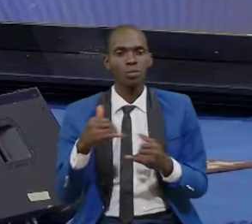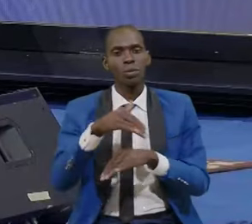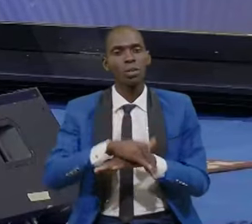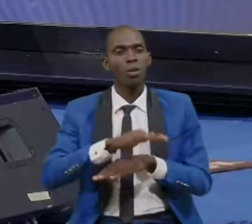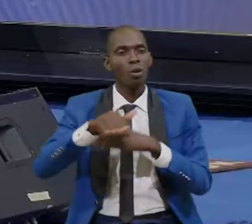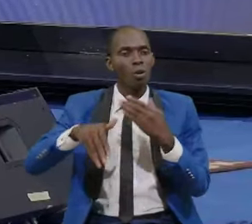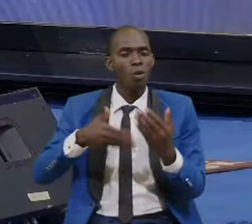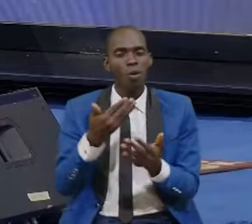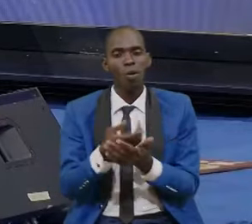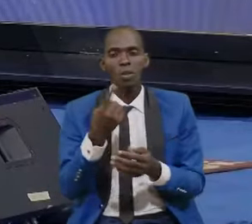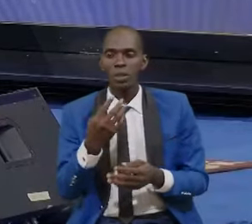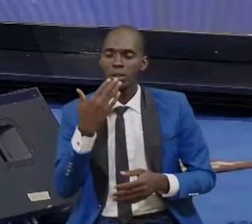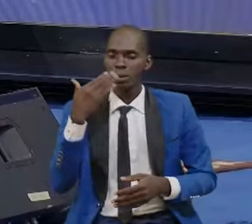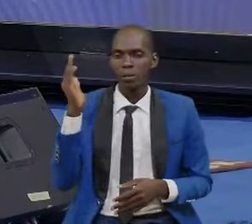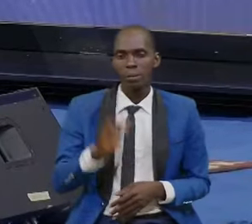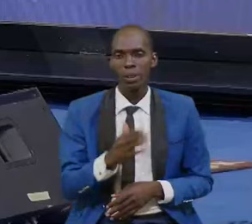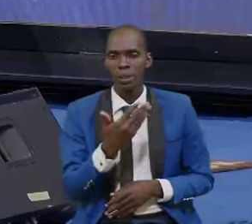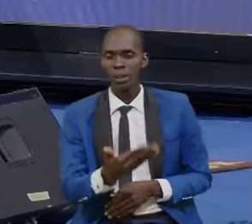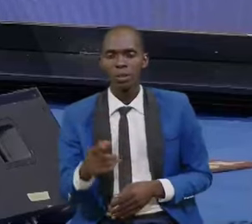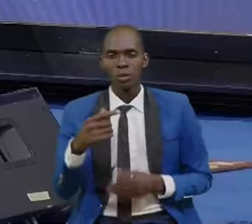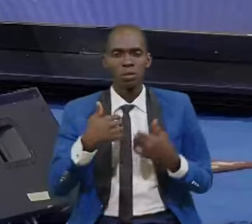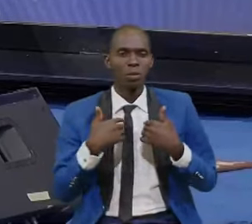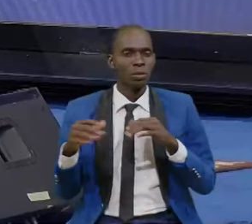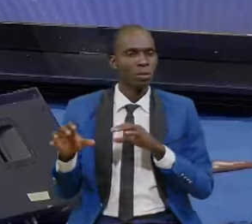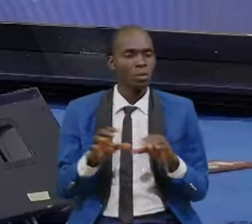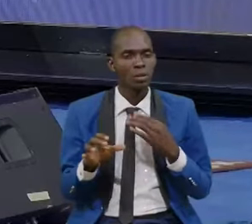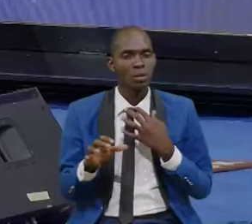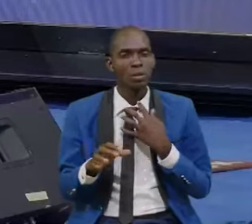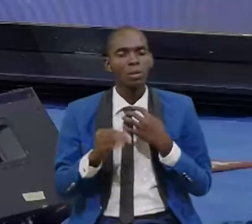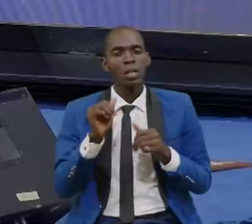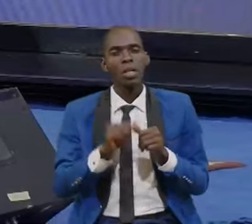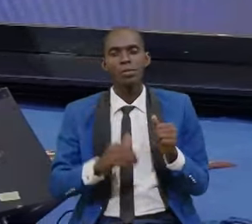soir. Et toutes les mauvaises choses que tu as faites,